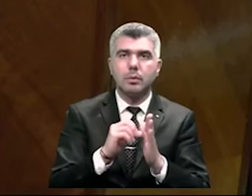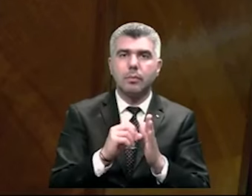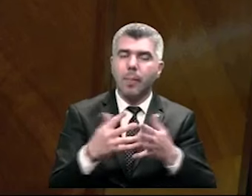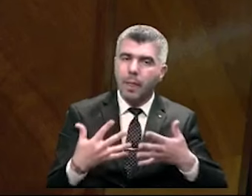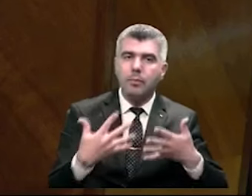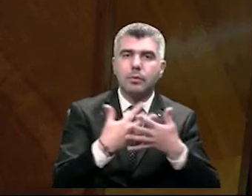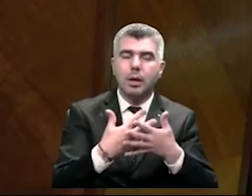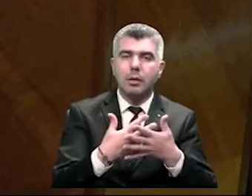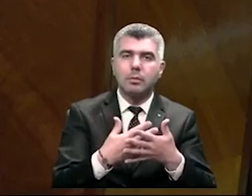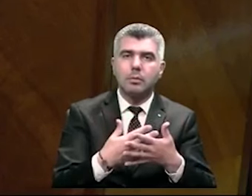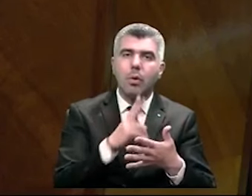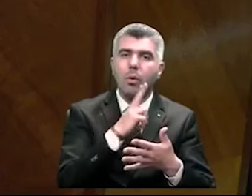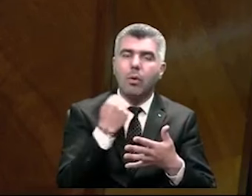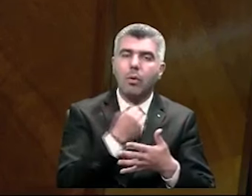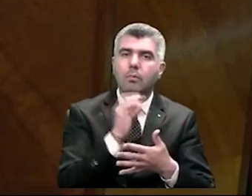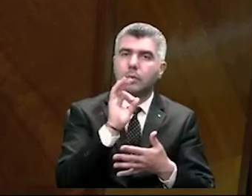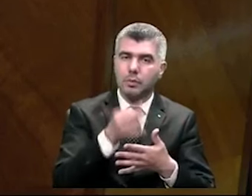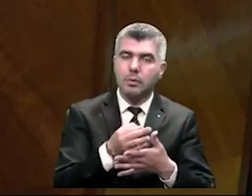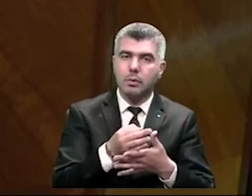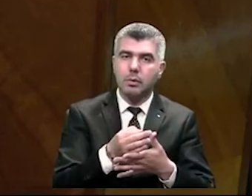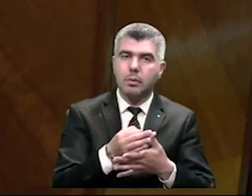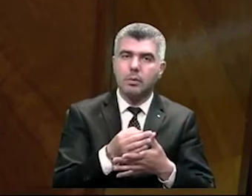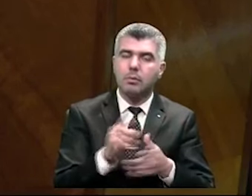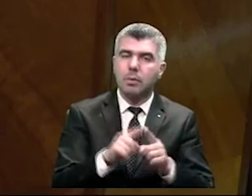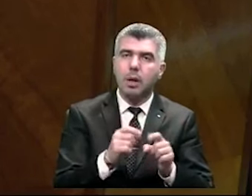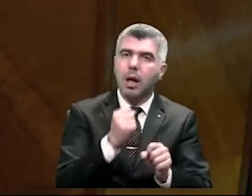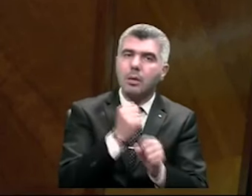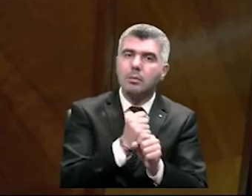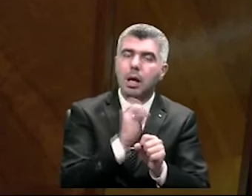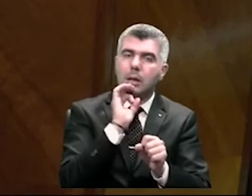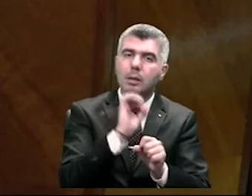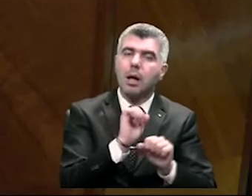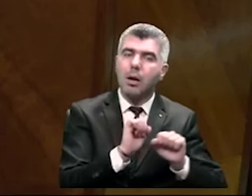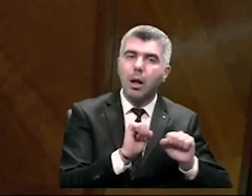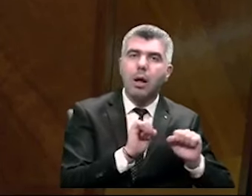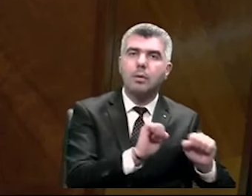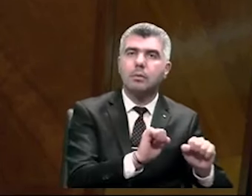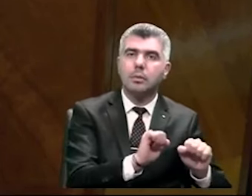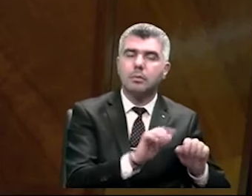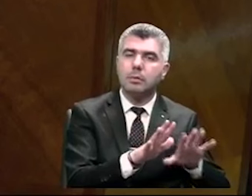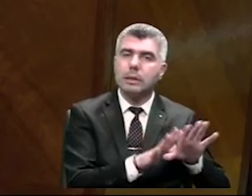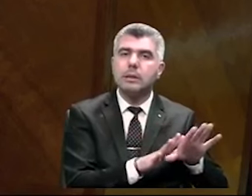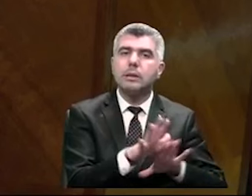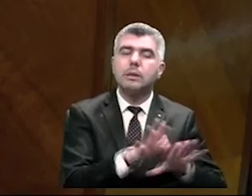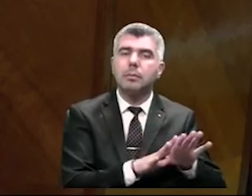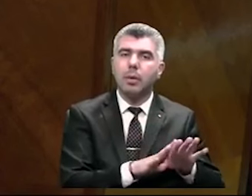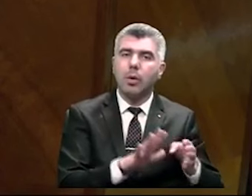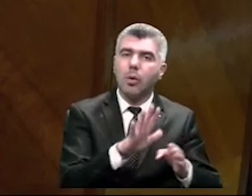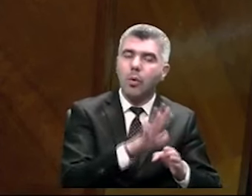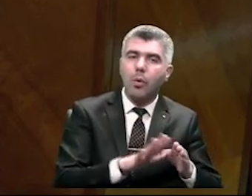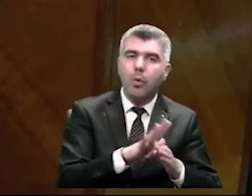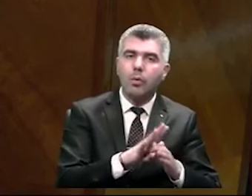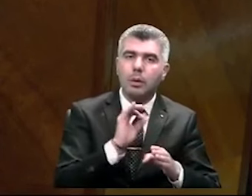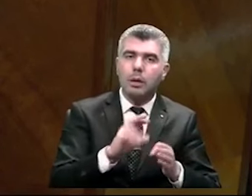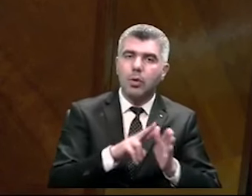الدوله باش تاخذ يعني وتقوم بالتسيير ديال والتدبير ديال النقل داخل